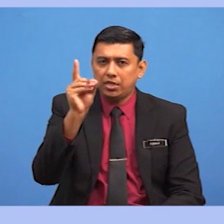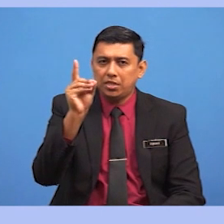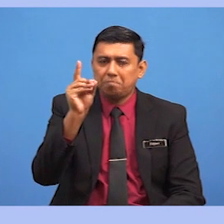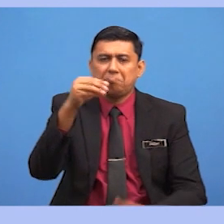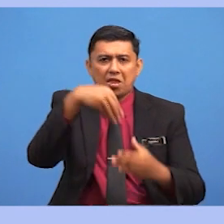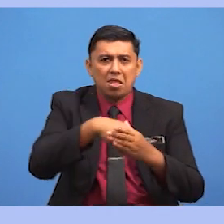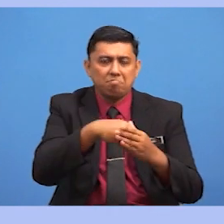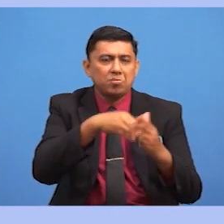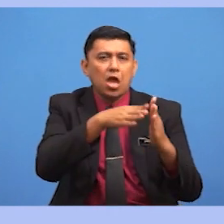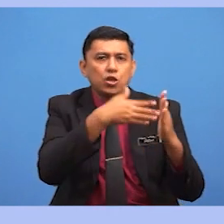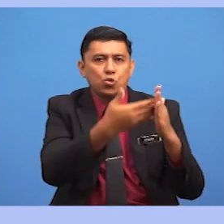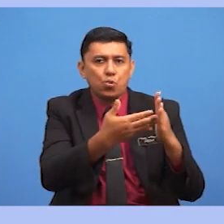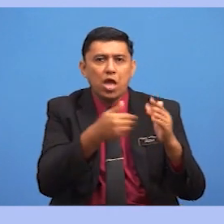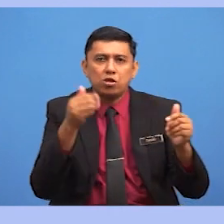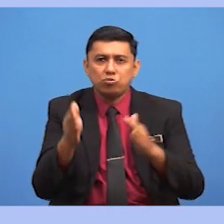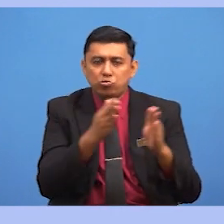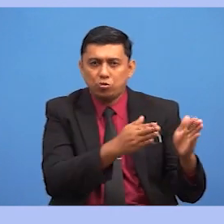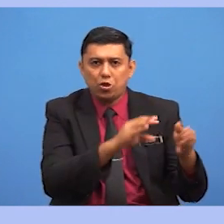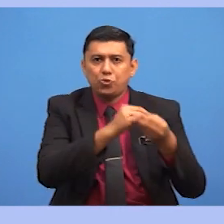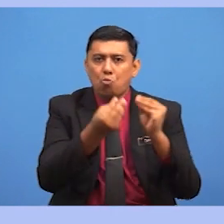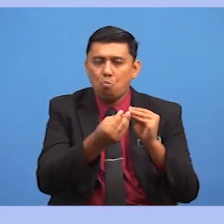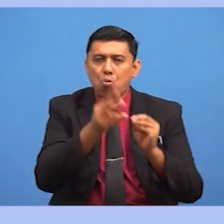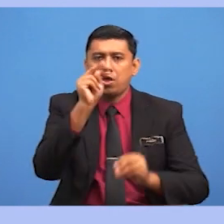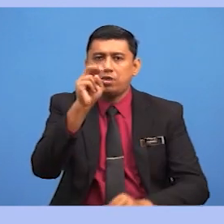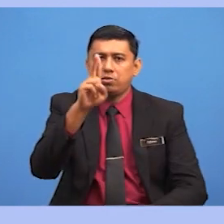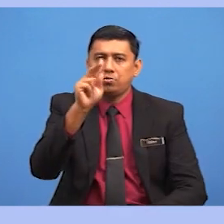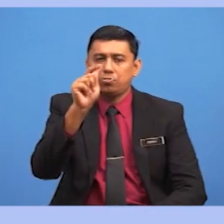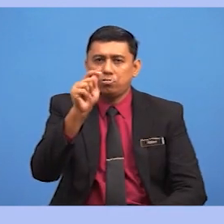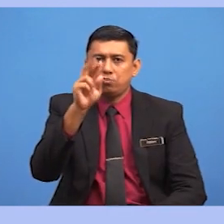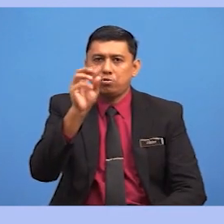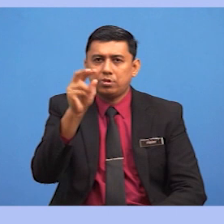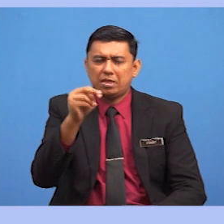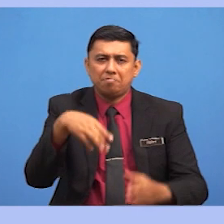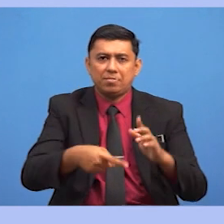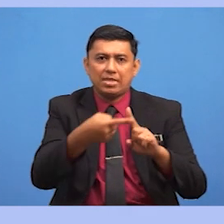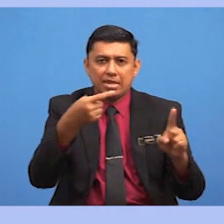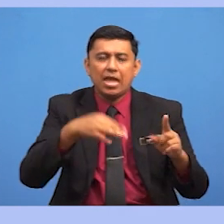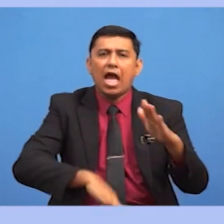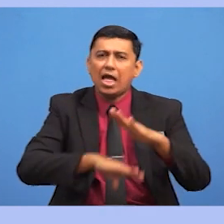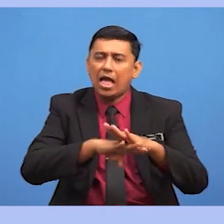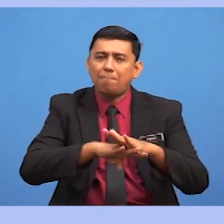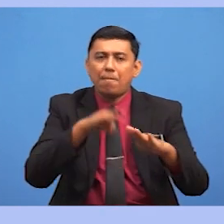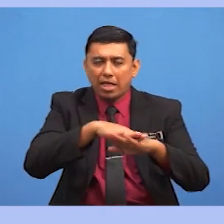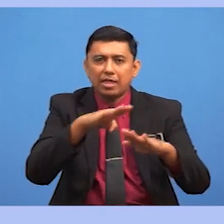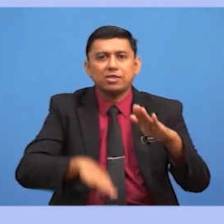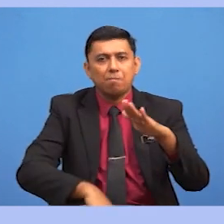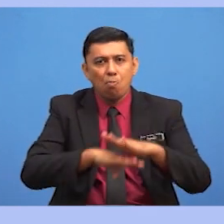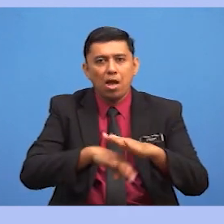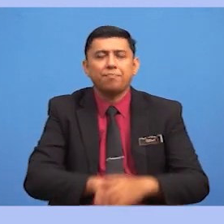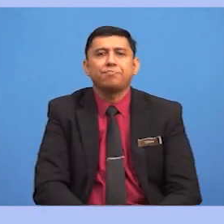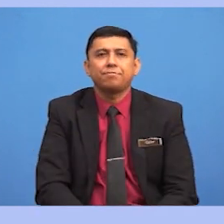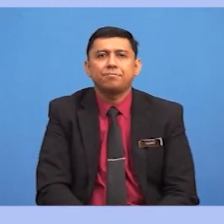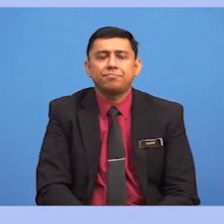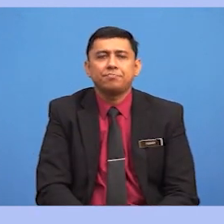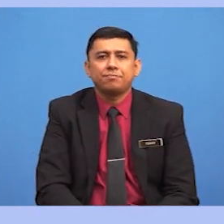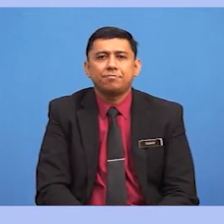dalam jadual berkala disusun mengikut nombor neutron dari atas ke bawah jadual berkala.